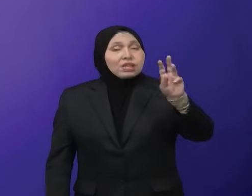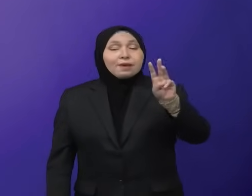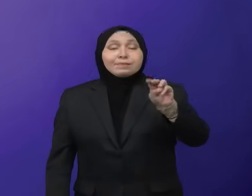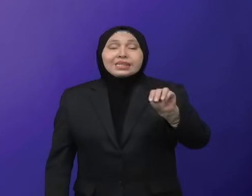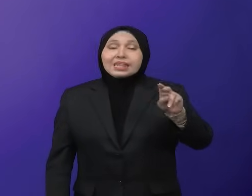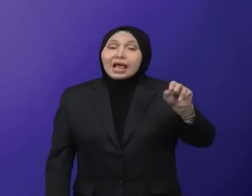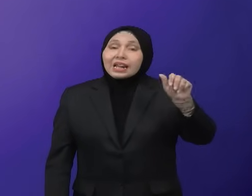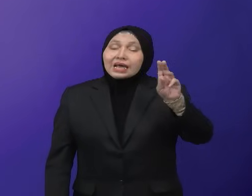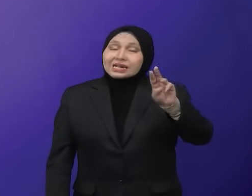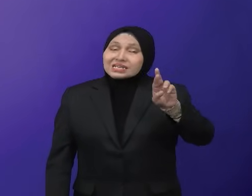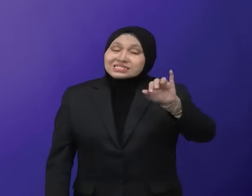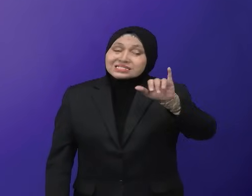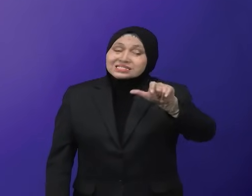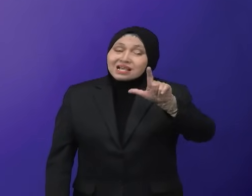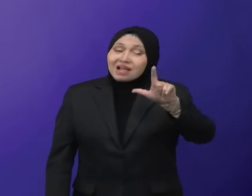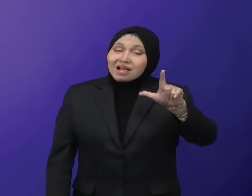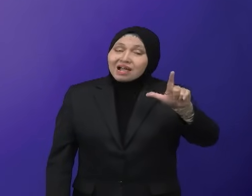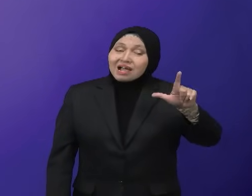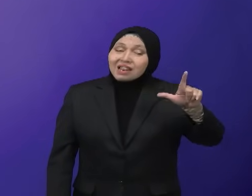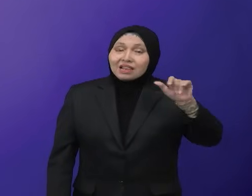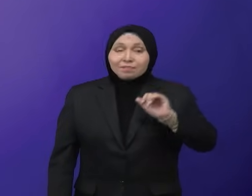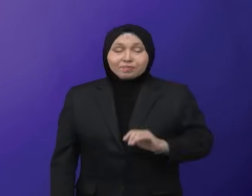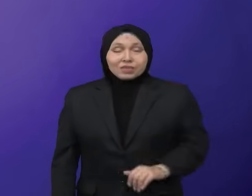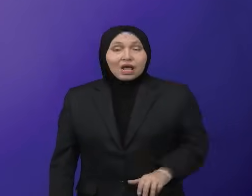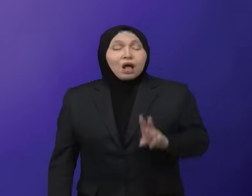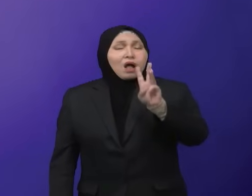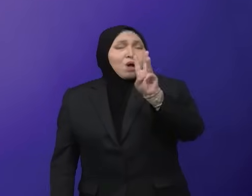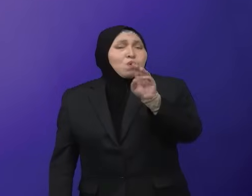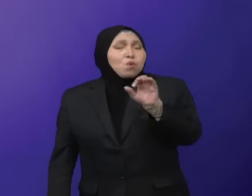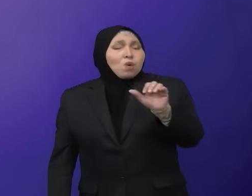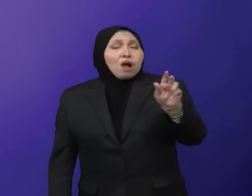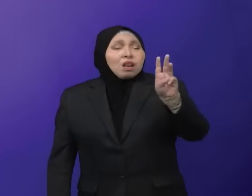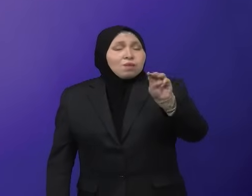mustad'afina minar rijal. Wal